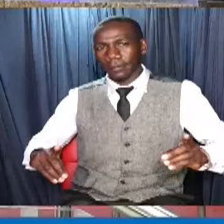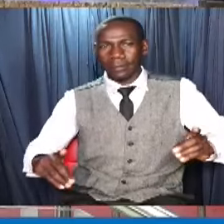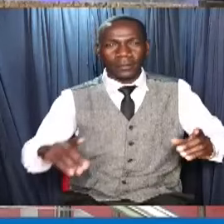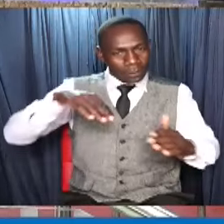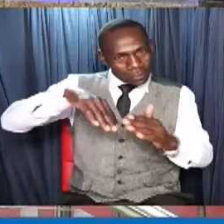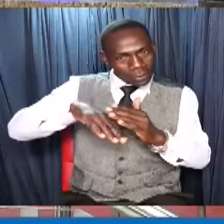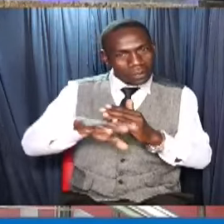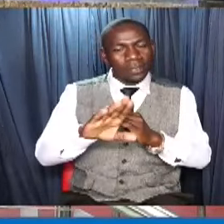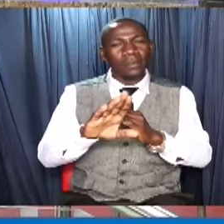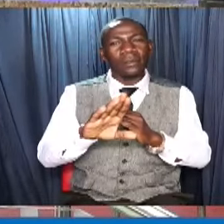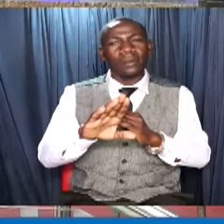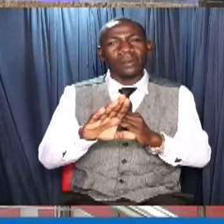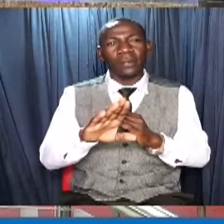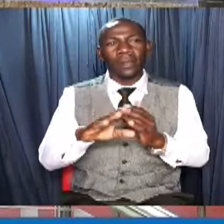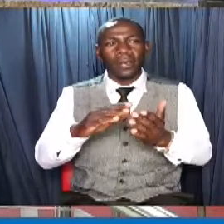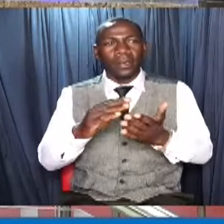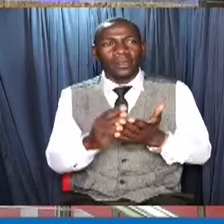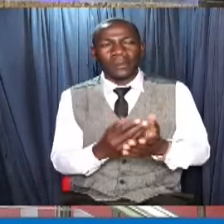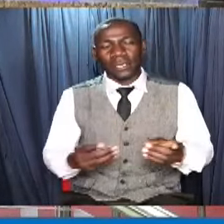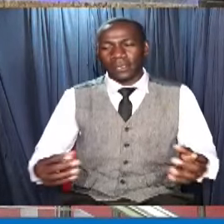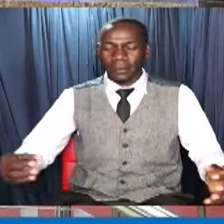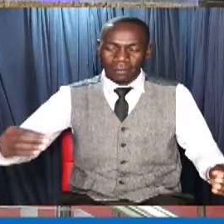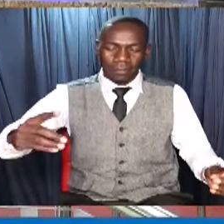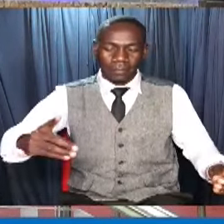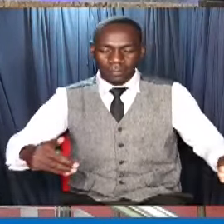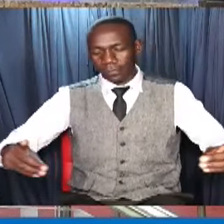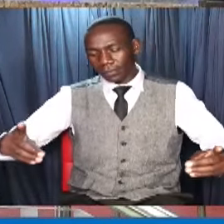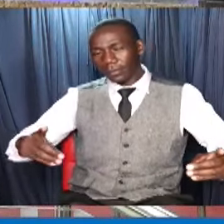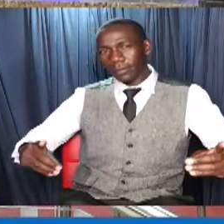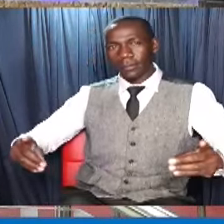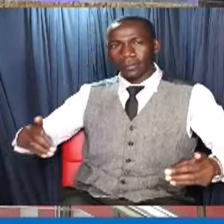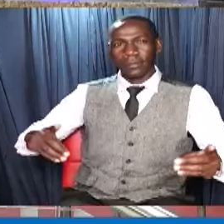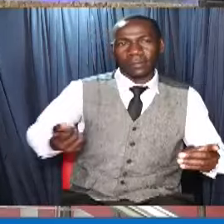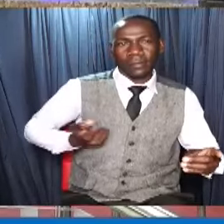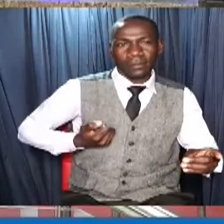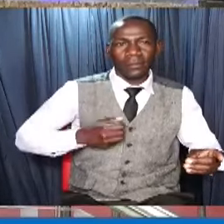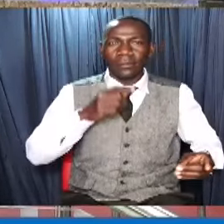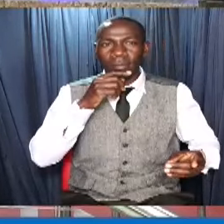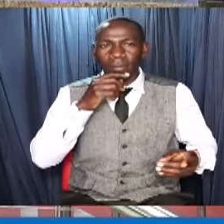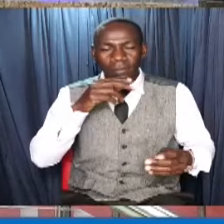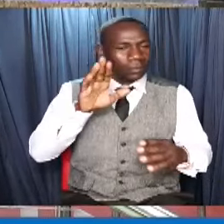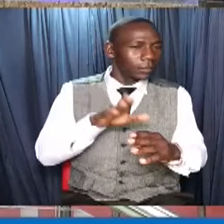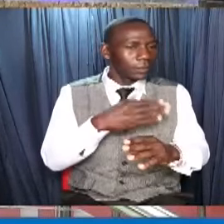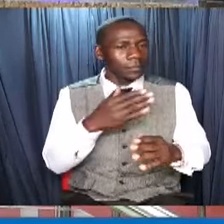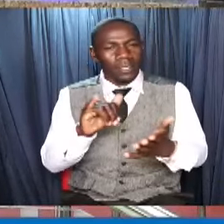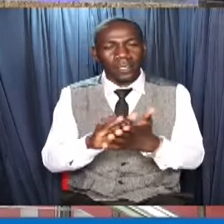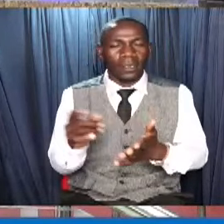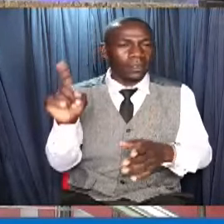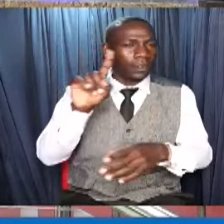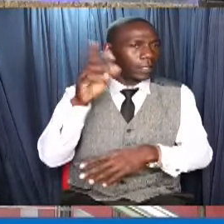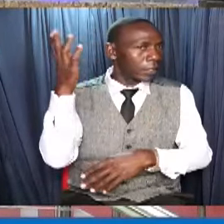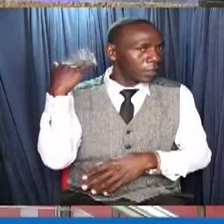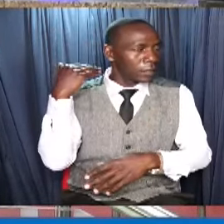Tulipoingia humo. So when you got there. Wale wenzangu tayari wakashika kila mmoja wake. So everyone of my friend had got a partner. Na nyimbo za siku hizo. So during those